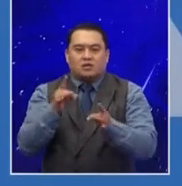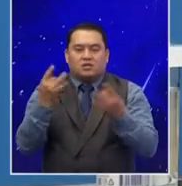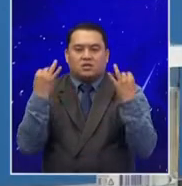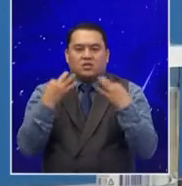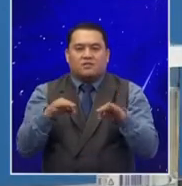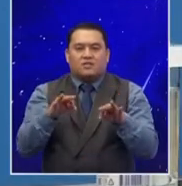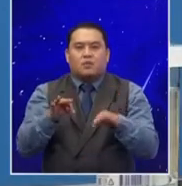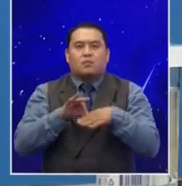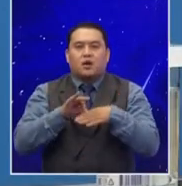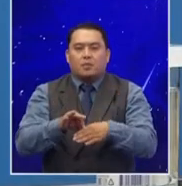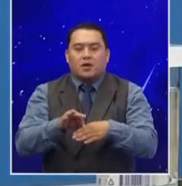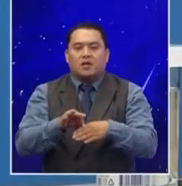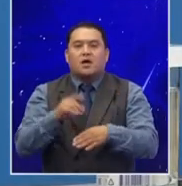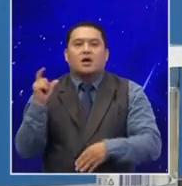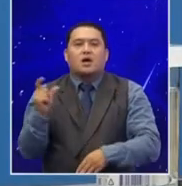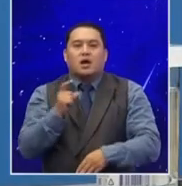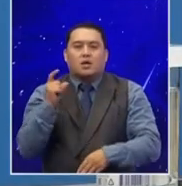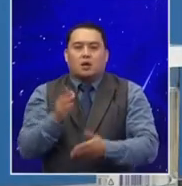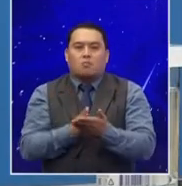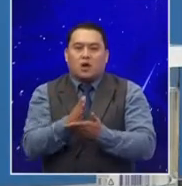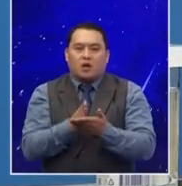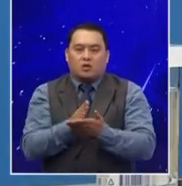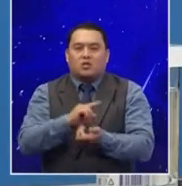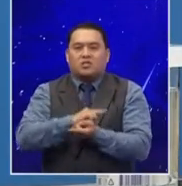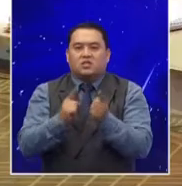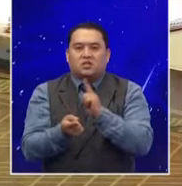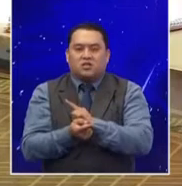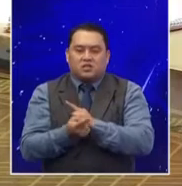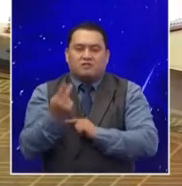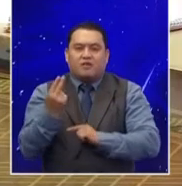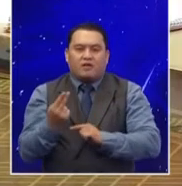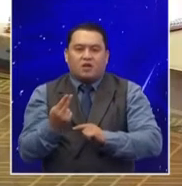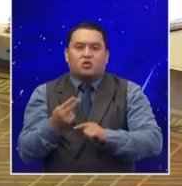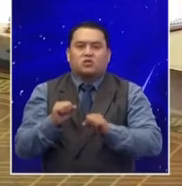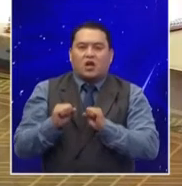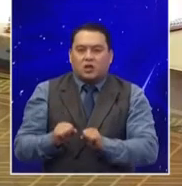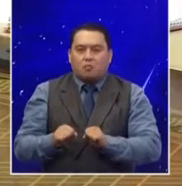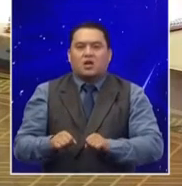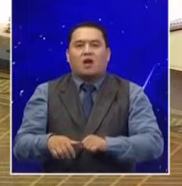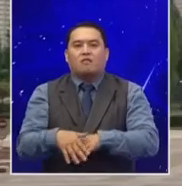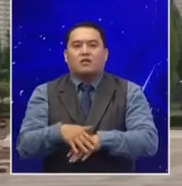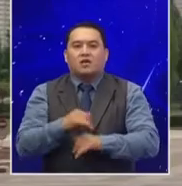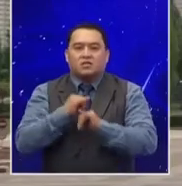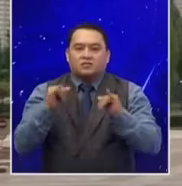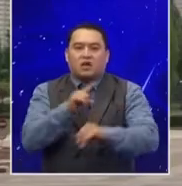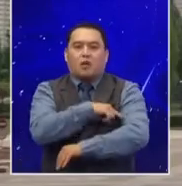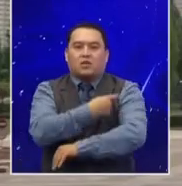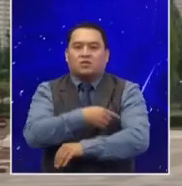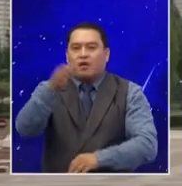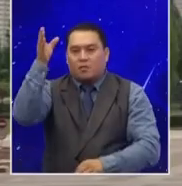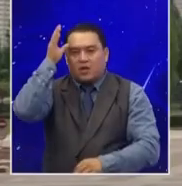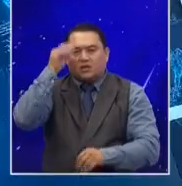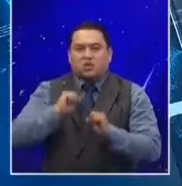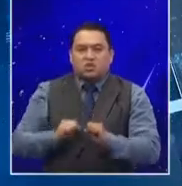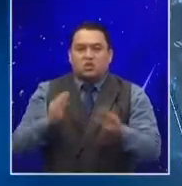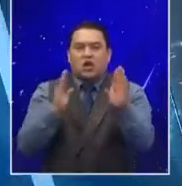независимости должна пройти под знаком экономических и политических реформ, цифровизации, защиты прав людей, развития здравоохранения и образования, защиты